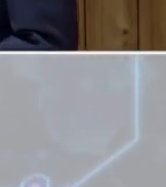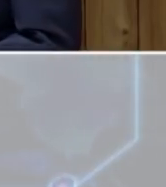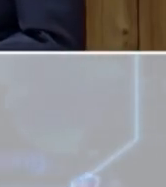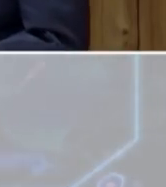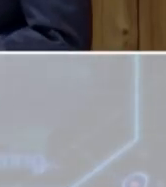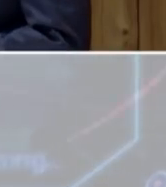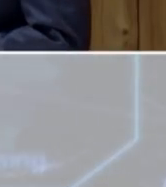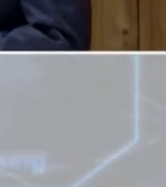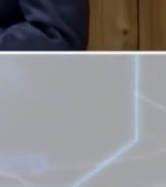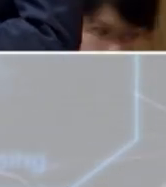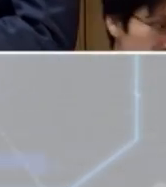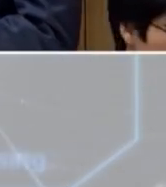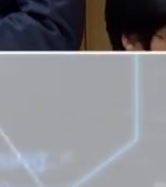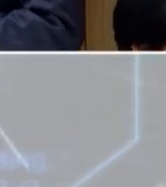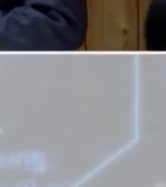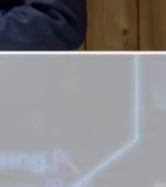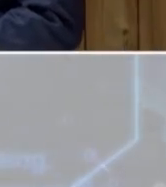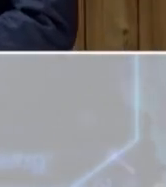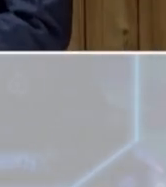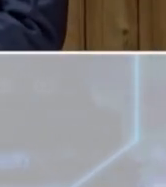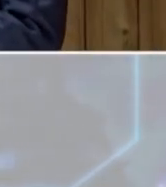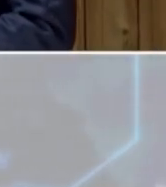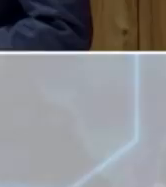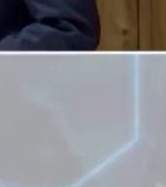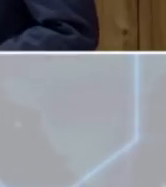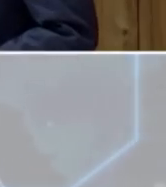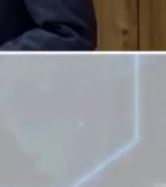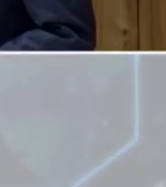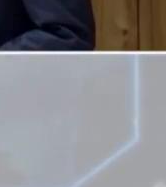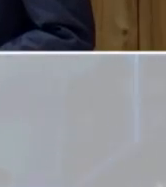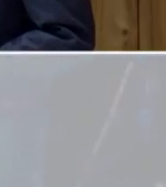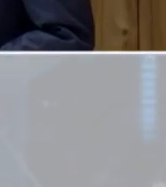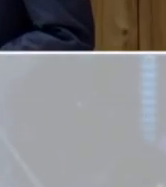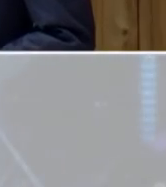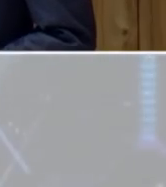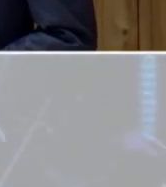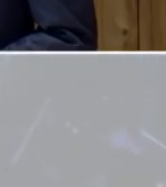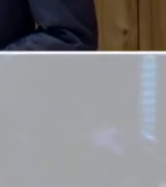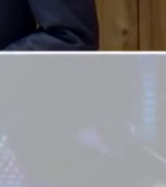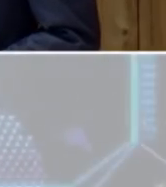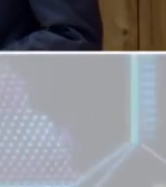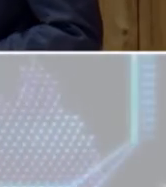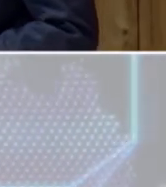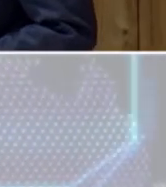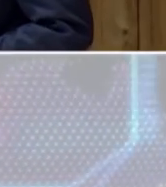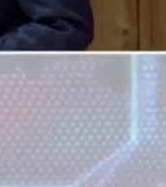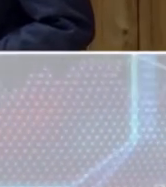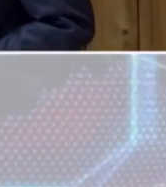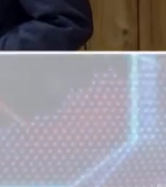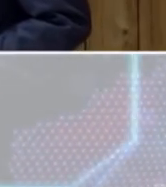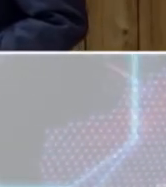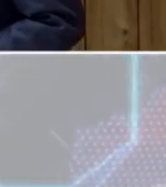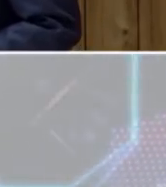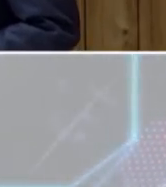ที่สำคัญก็คือว่าท่านอวดอ้างสรรพคุณเยอะแยะมากมายท่านประธานฟัง ก่อนท่านจิรายุต้อง จะประท้วงก่อนเพราะท่านประธาน ท่านจิร